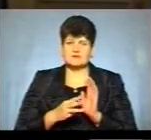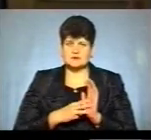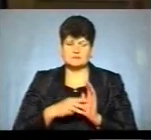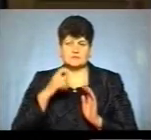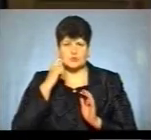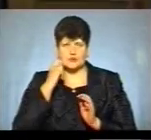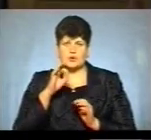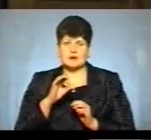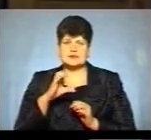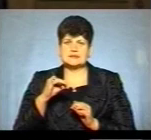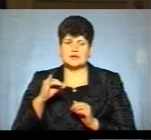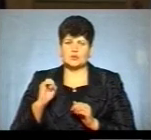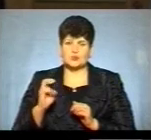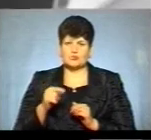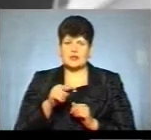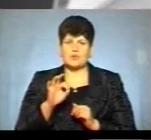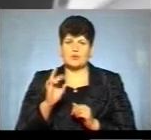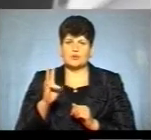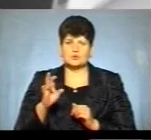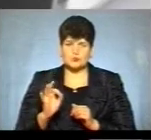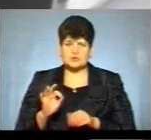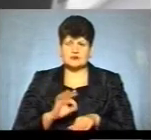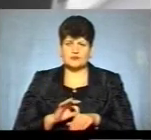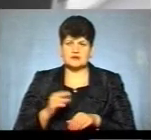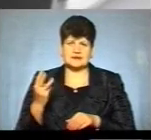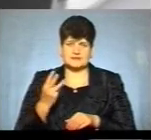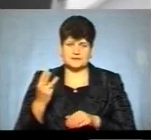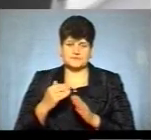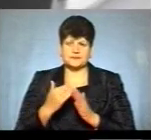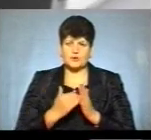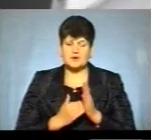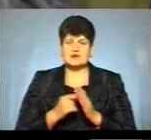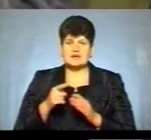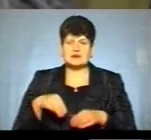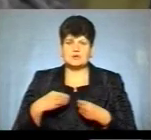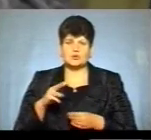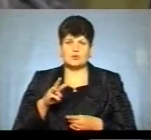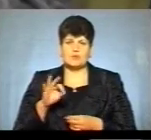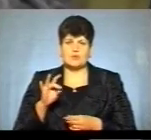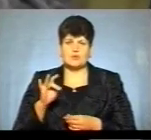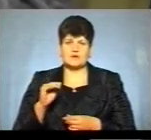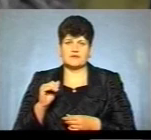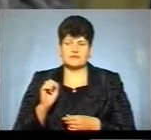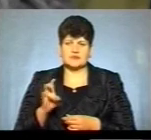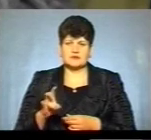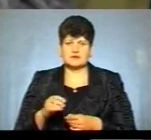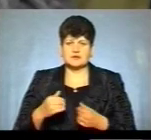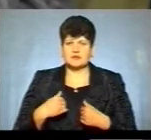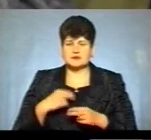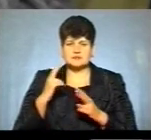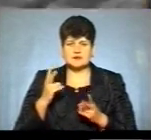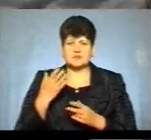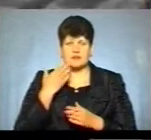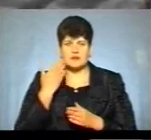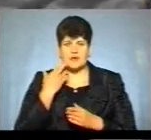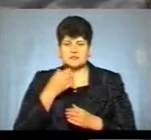Ольга Синюк. У неї онкозахворювання 3-го ступеня. Їй дають морфін. Я що знаю, я п'ю мені легше, то і